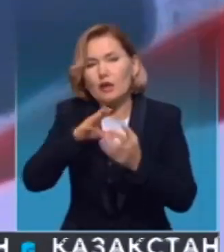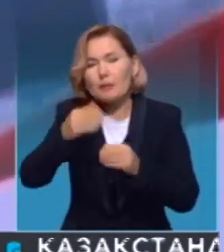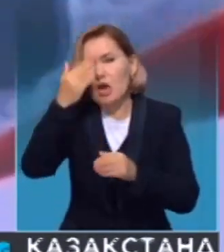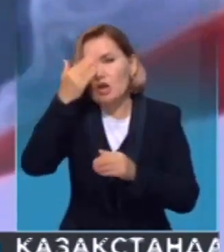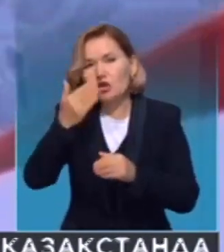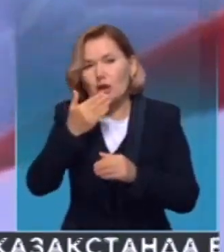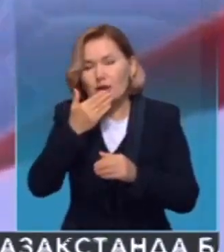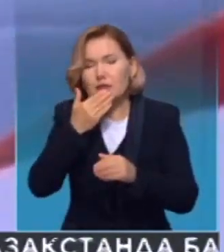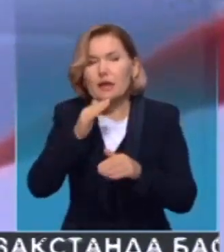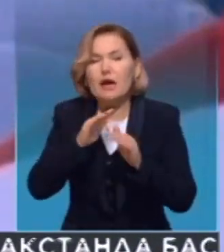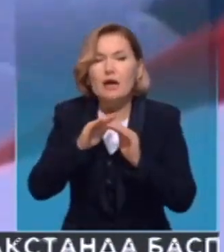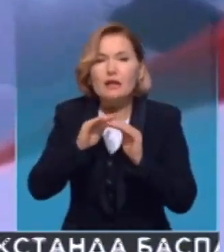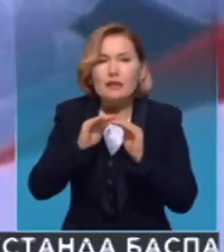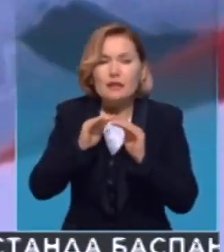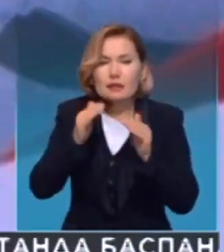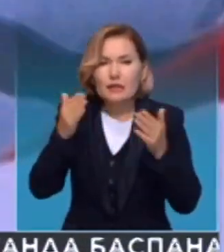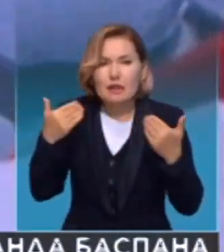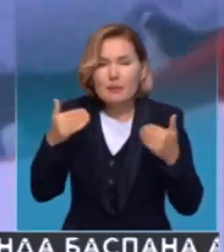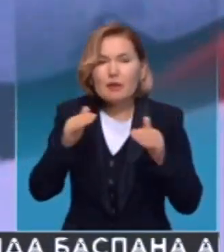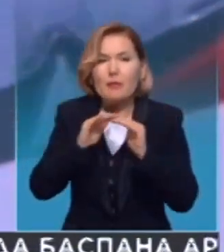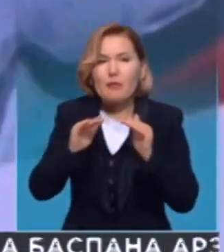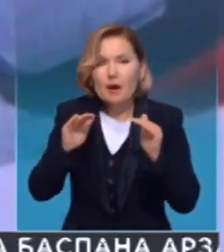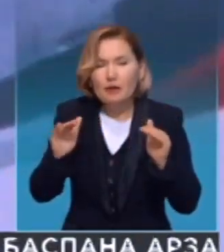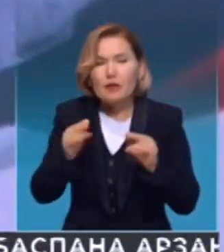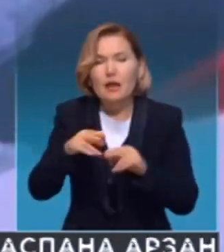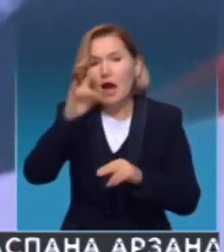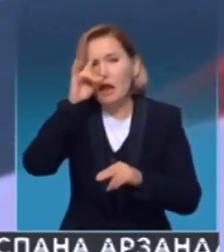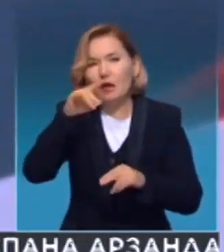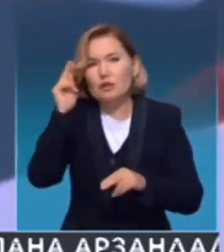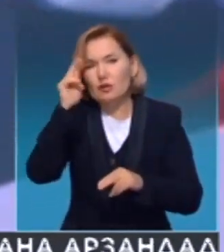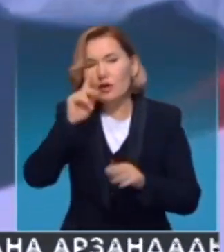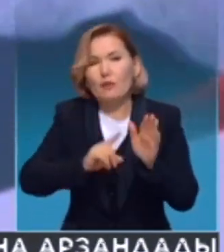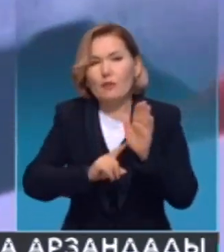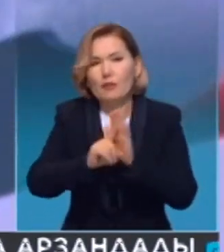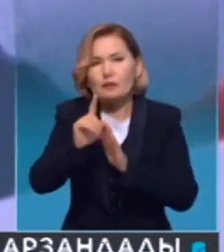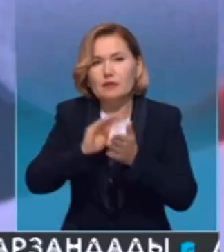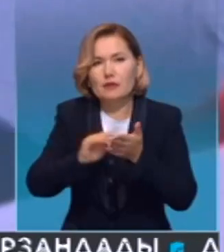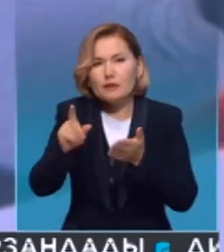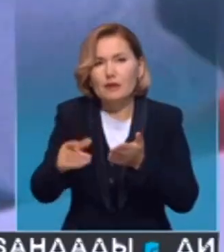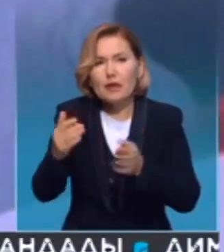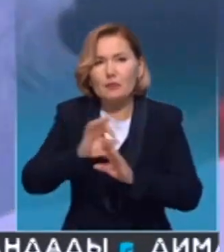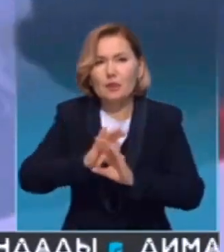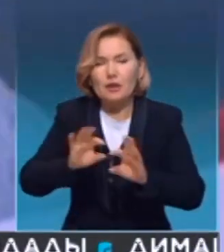жолы Қатонқарағай ауданындағы ауылдарда өткізді. Әріптесім Олжас Керейханның материалы.